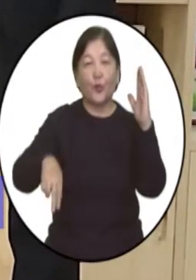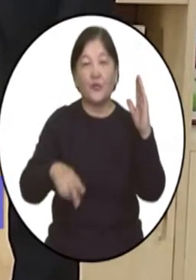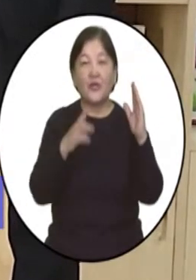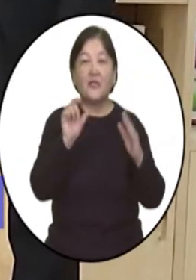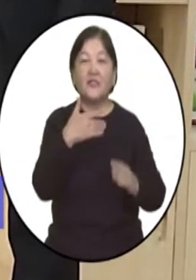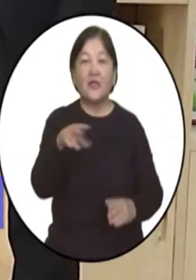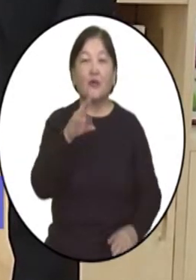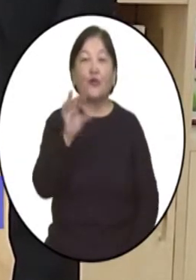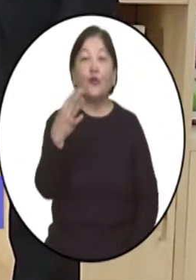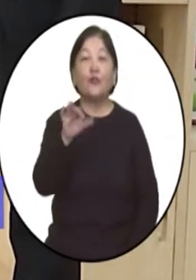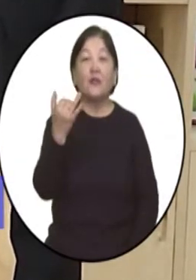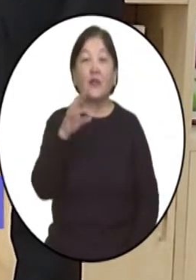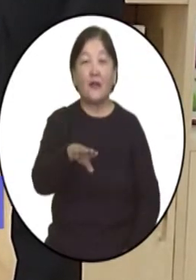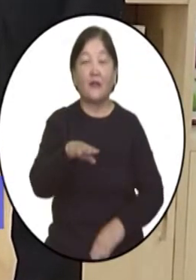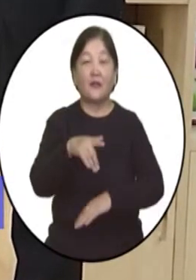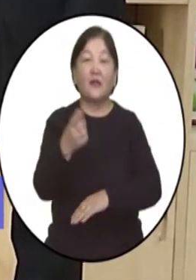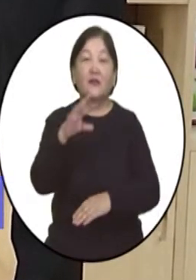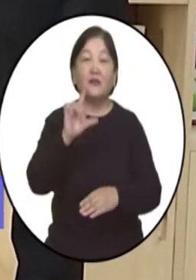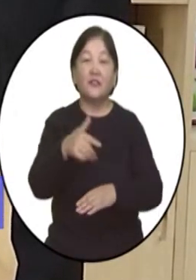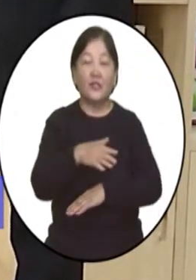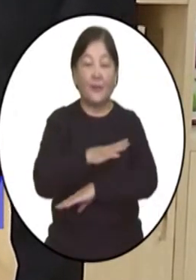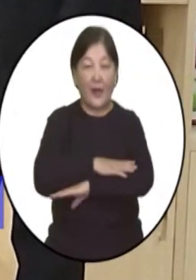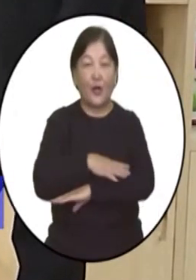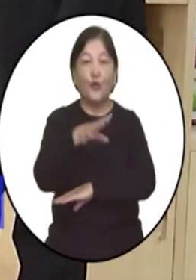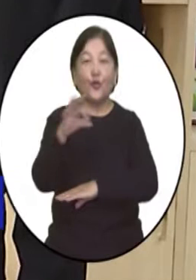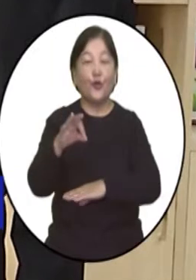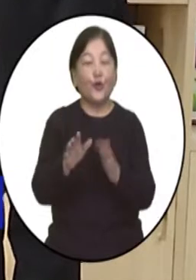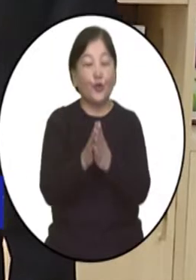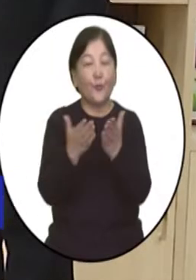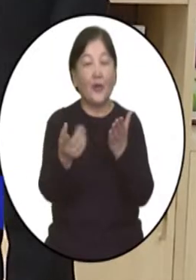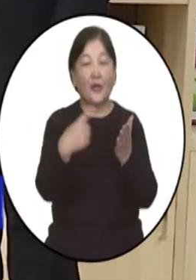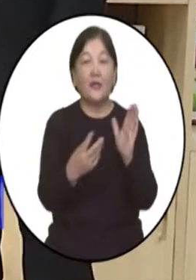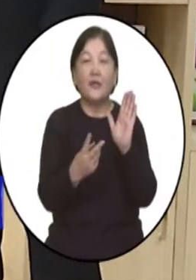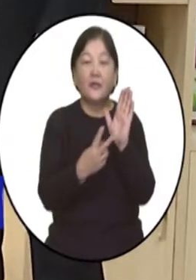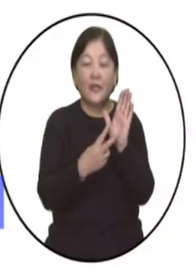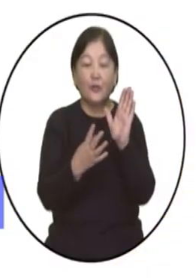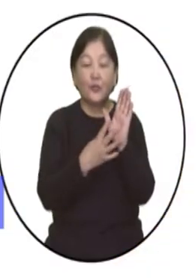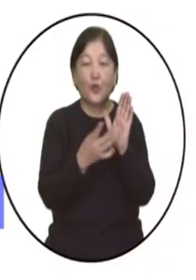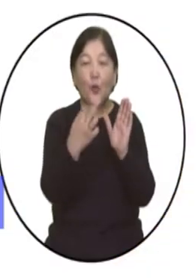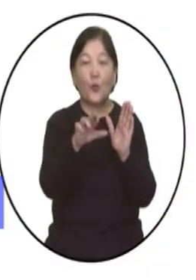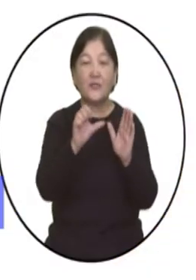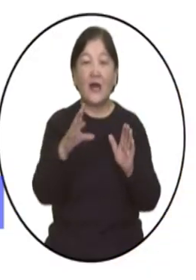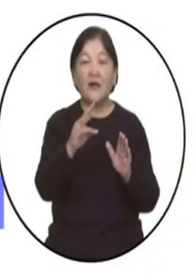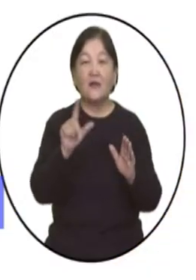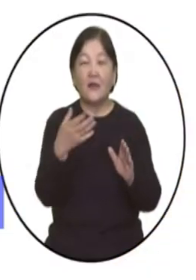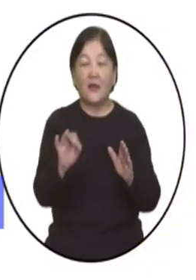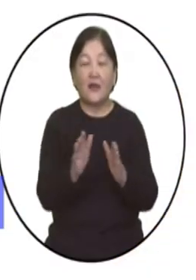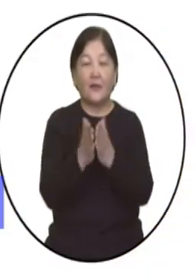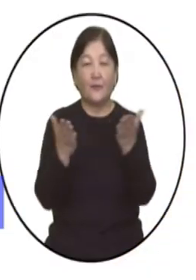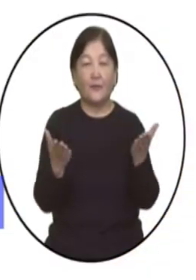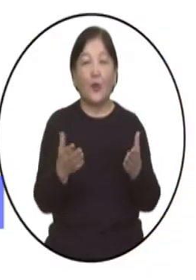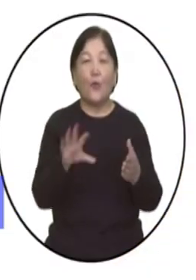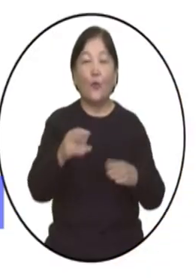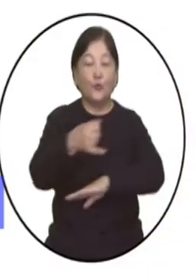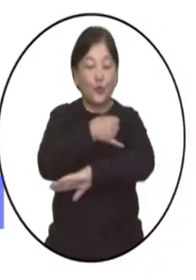гэсэн хичээл байгаа. Сурагчид та бүхэн математикийн сурагчгийг гаргаад 79-р хуудасаа гаргаарай. За уг сайдын маань дизайн зурагзүй хичээл